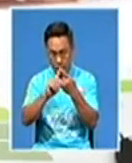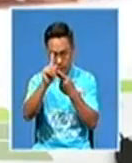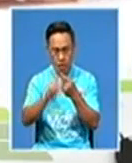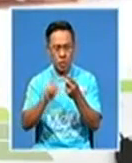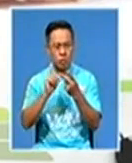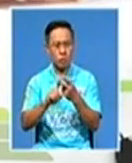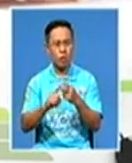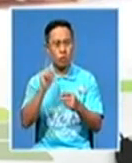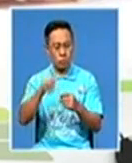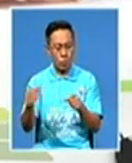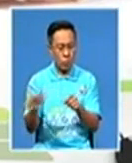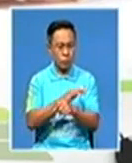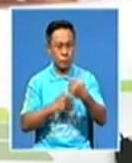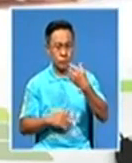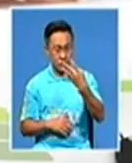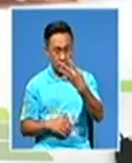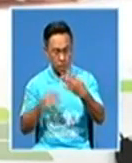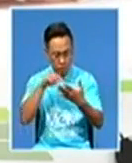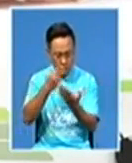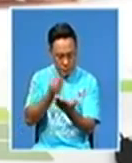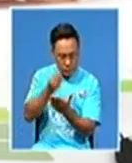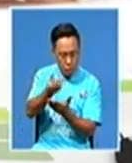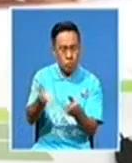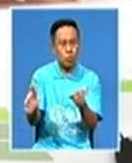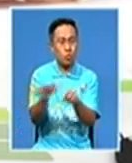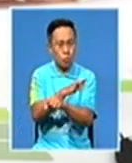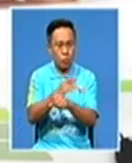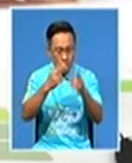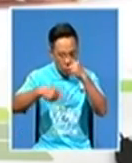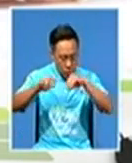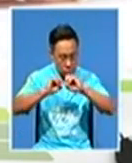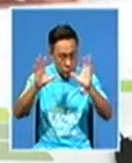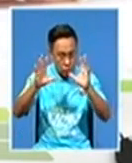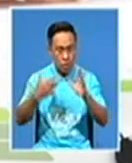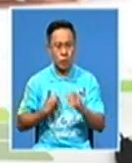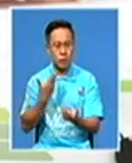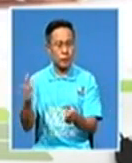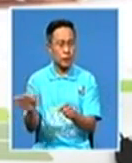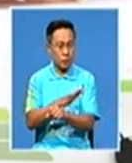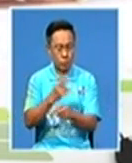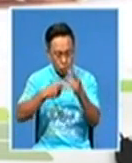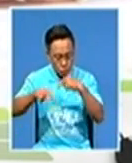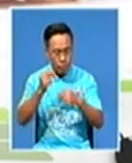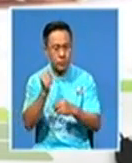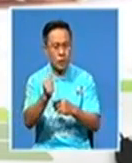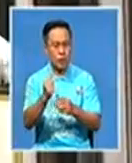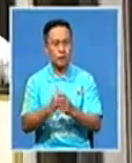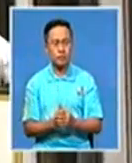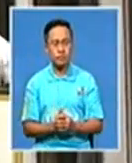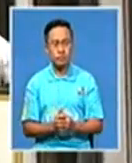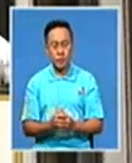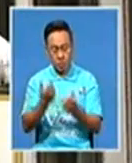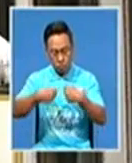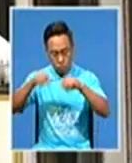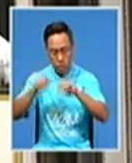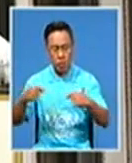การก็คือความคุ้มค่าความโปร่งใสมีประสิทธิภาพประสิทธิผลและตรวจสอบได้โดยได้กำหนดให้ทำสัญญา